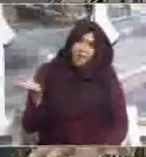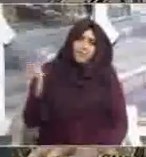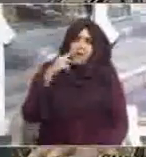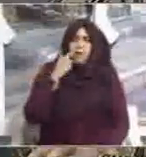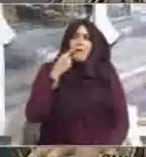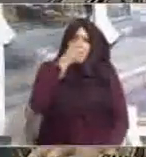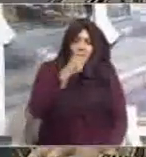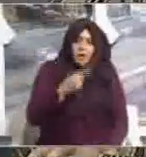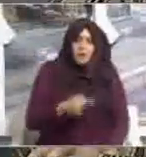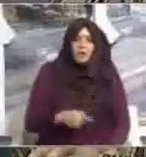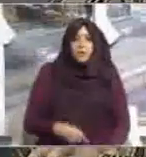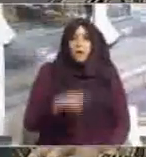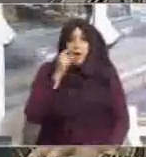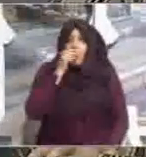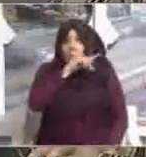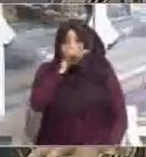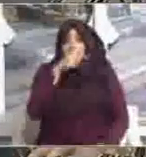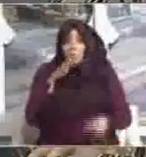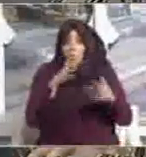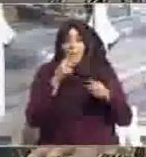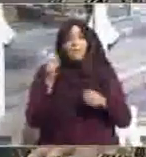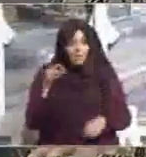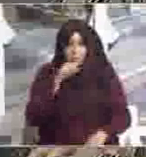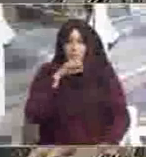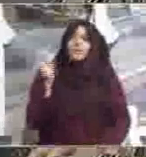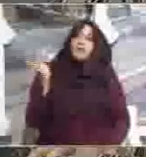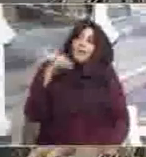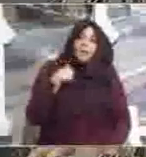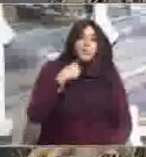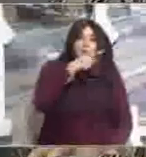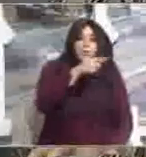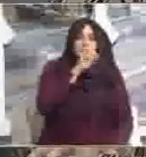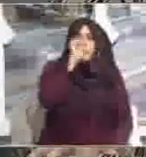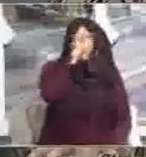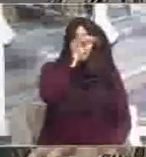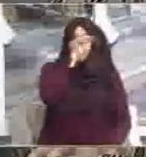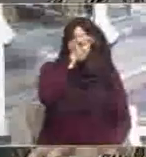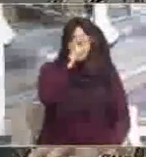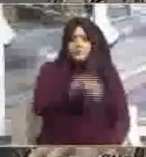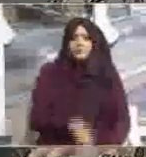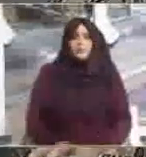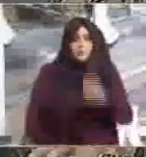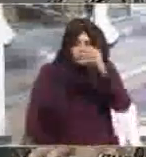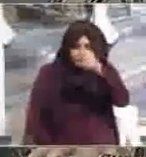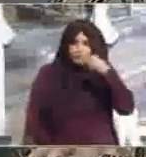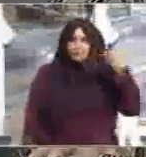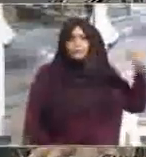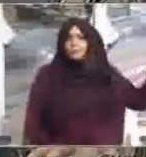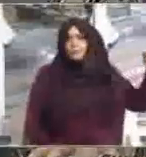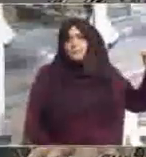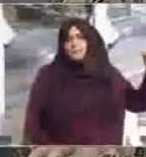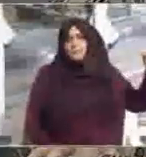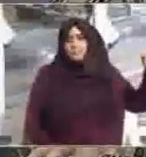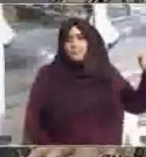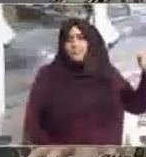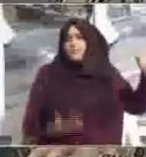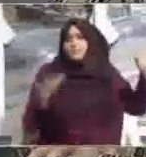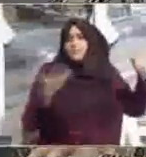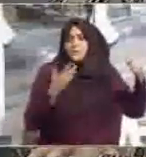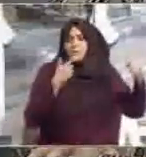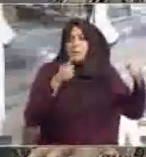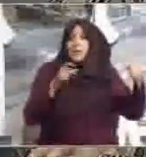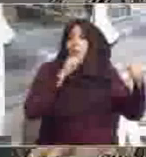هيا معي. فإذا به يطرق الباب فيشوف ابو جهل يقول له اعطيه